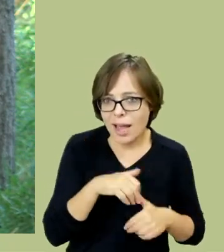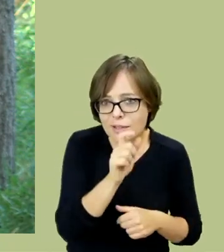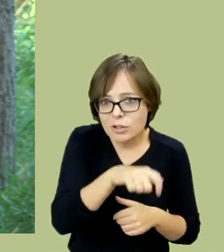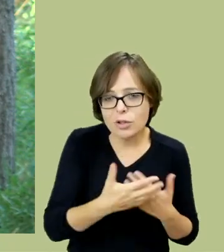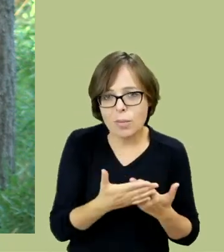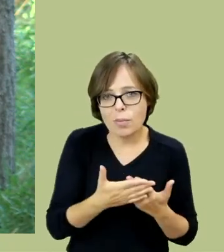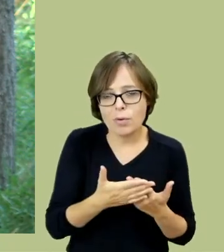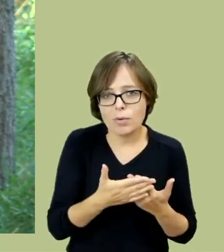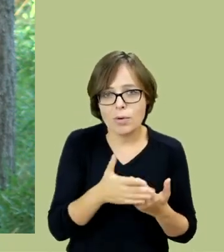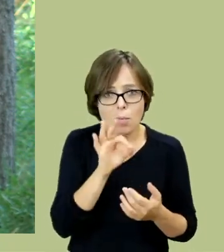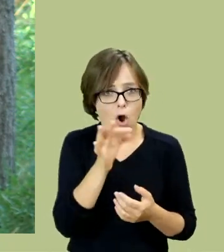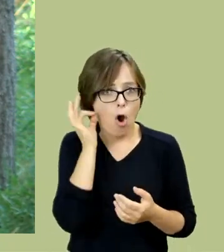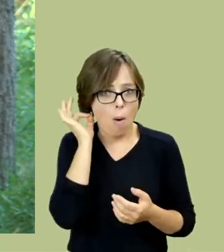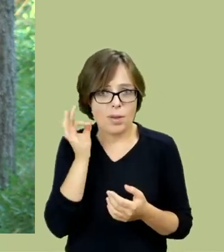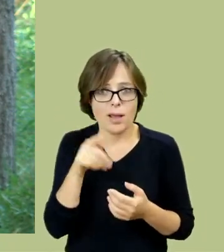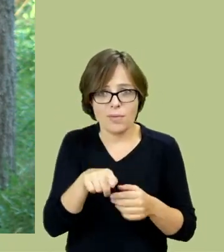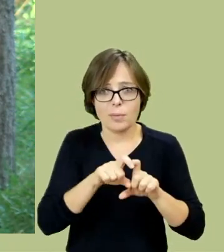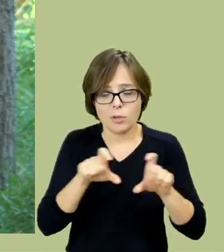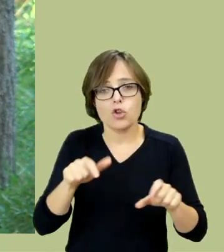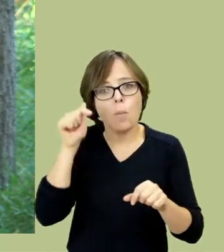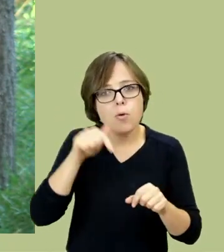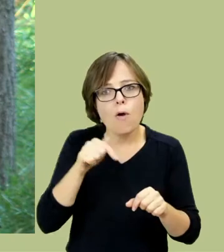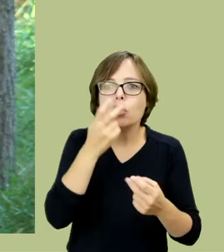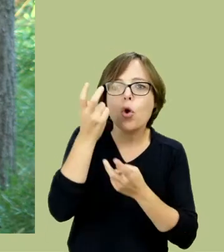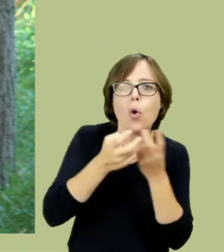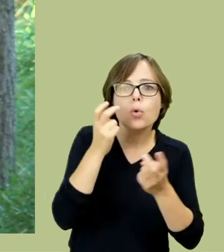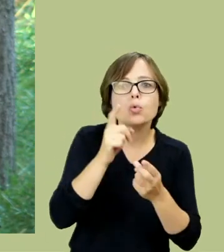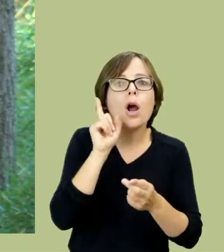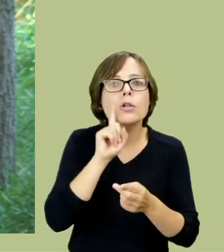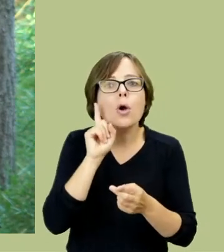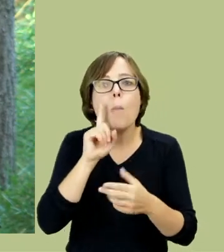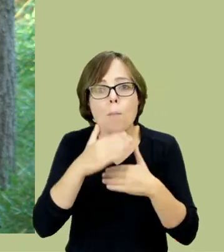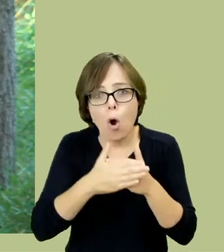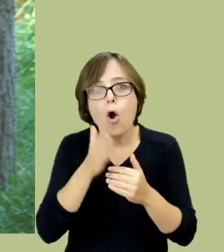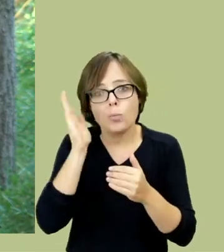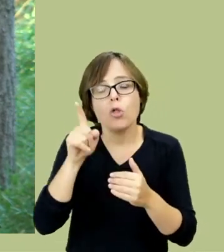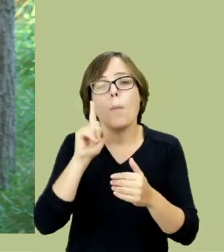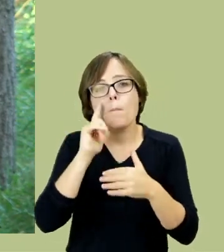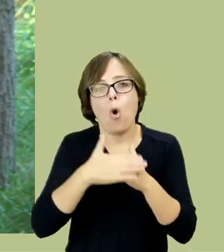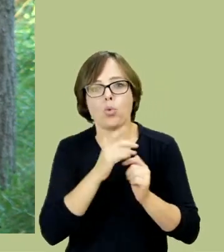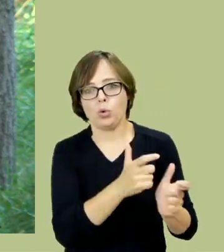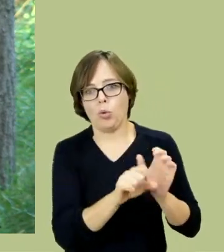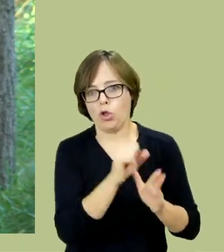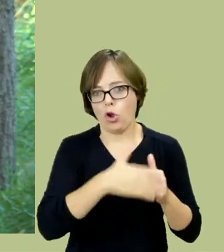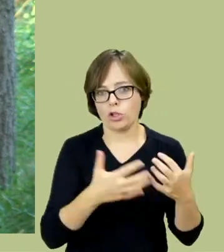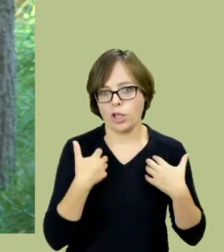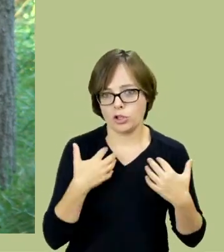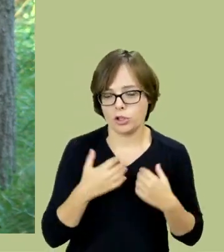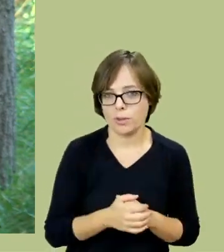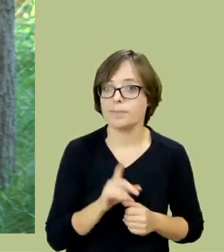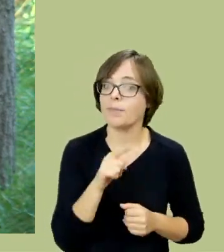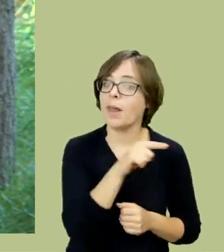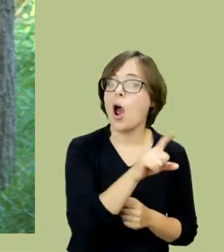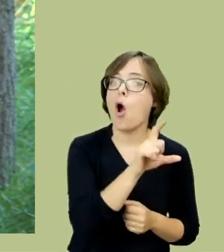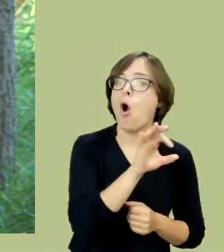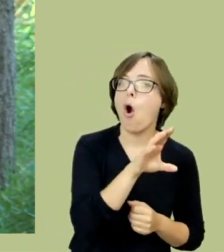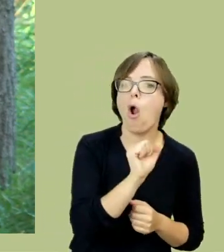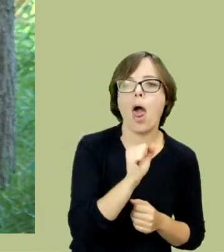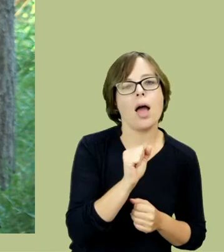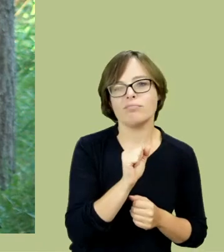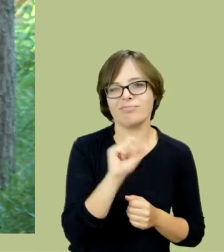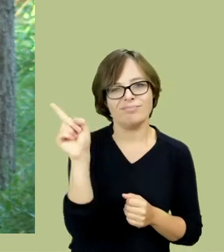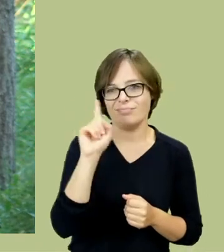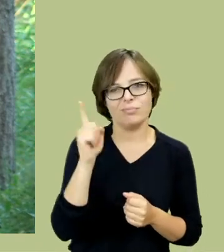czasów powinna zakręcić się koło męża i niech ją utrzymuje do końca życia. Otóż Ola była na tyle nowoczesna, że uważała, że